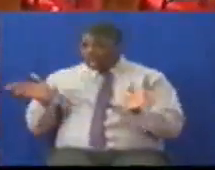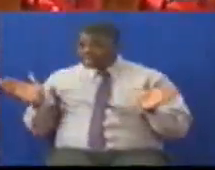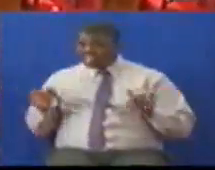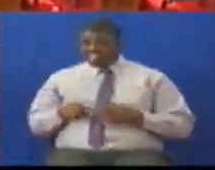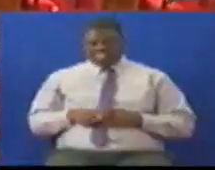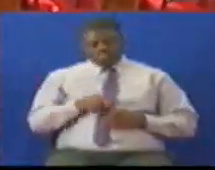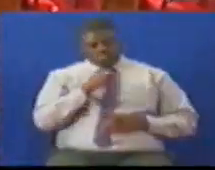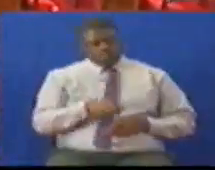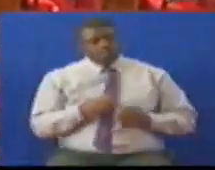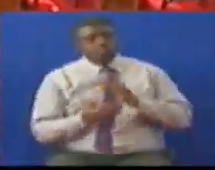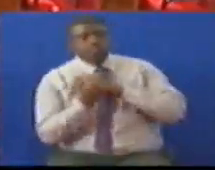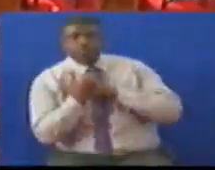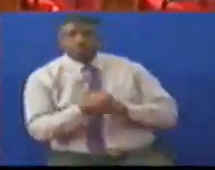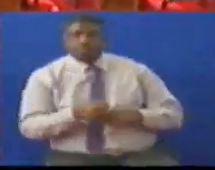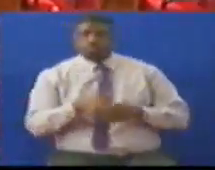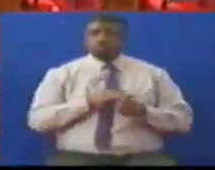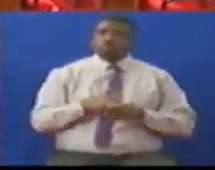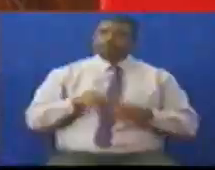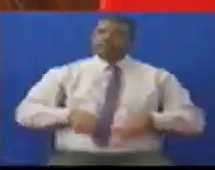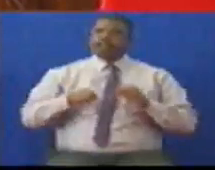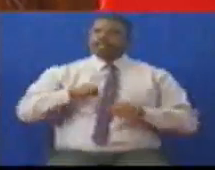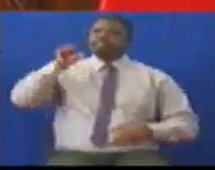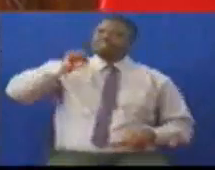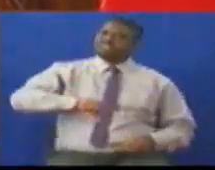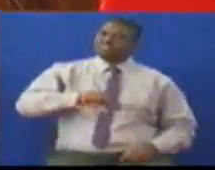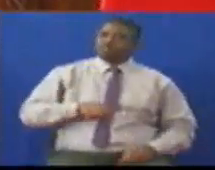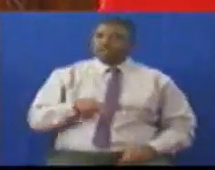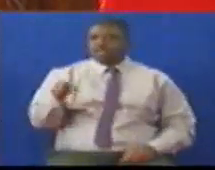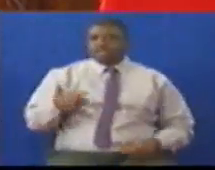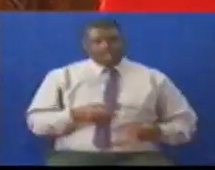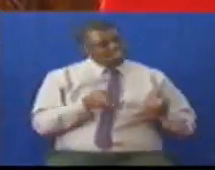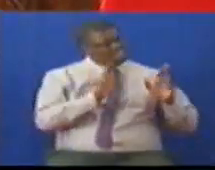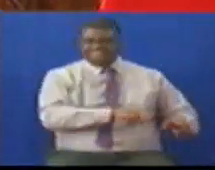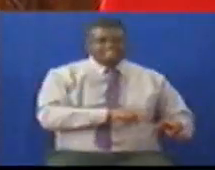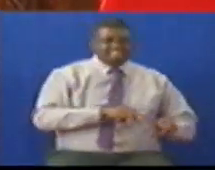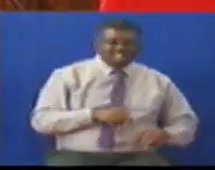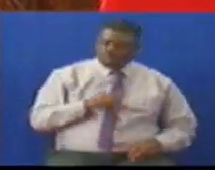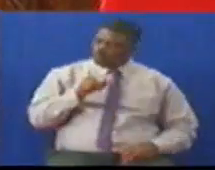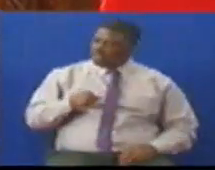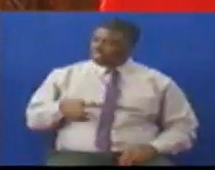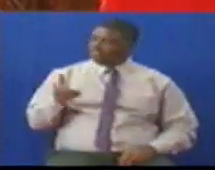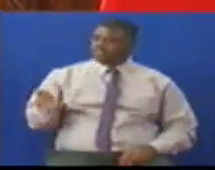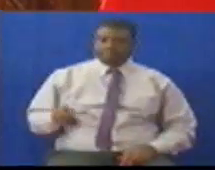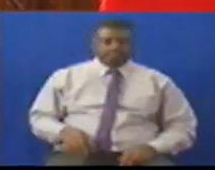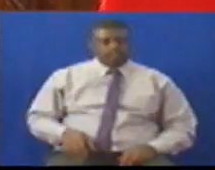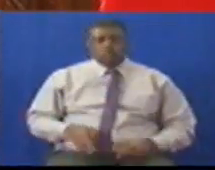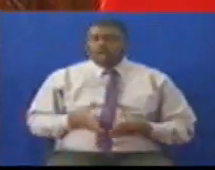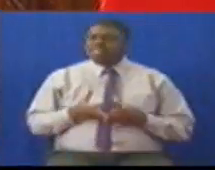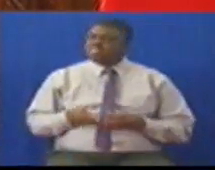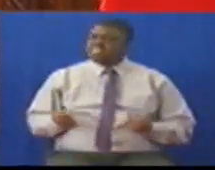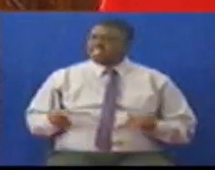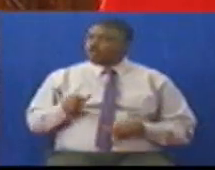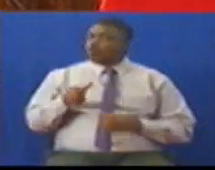waliopewa dhamana wametumia madaraka yao vibaya with impunity bila kuadhibiwa. Wananchi wamekuwa wahanga wakuu wa kubambikiziwa